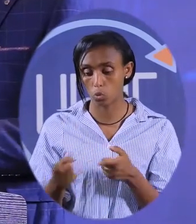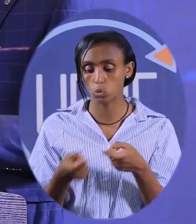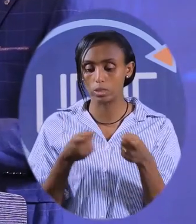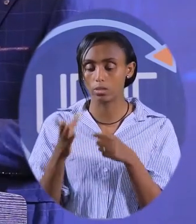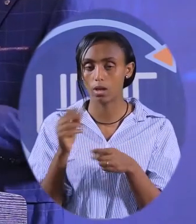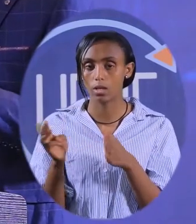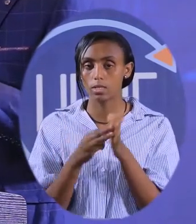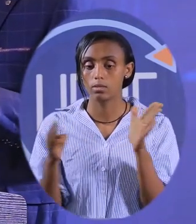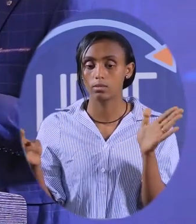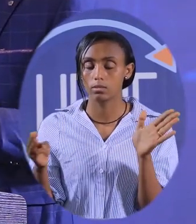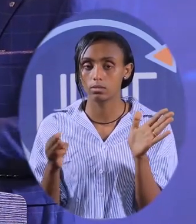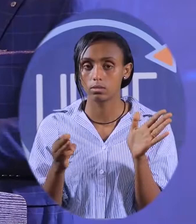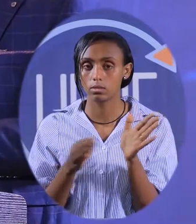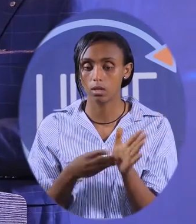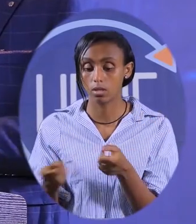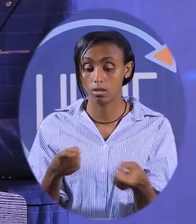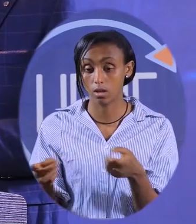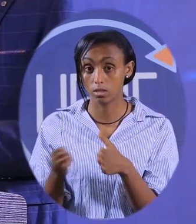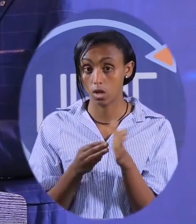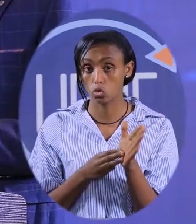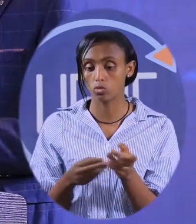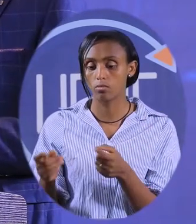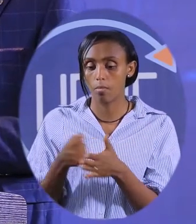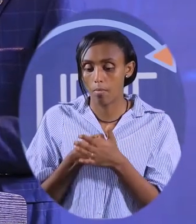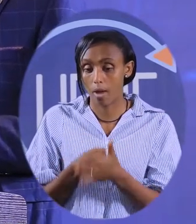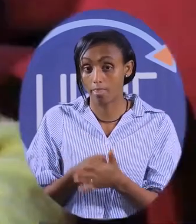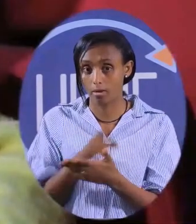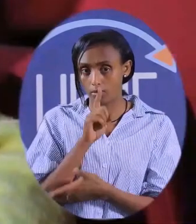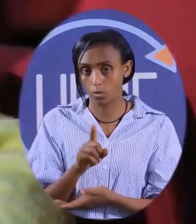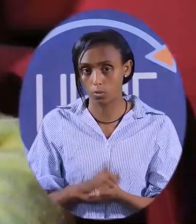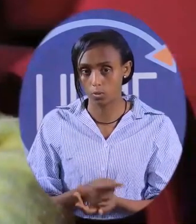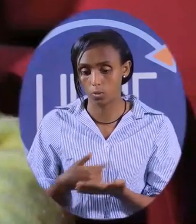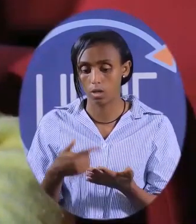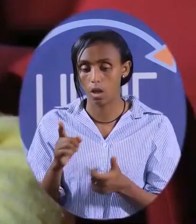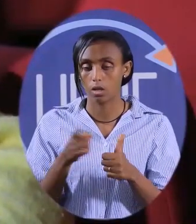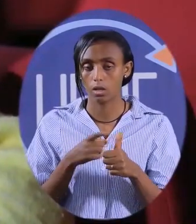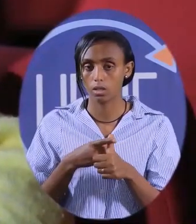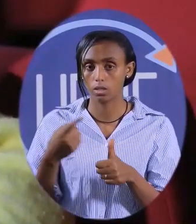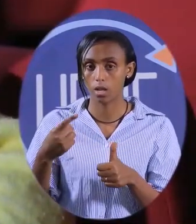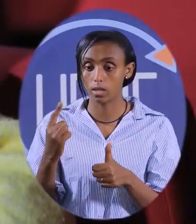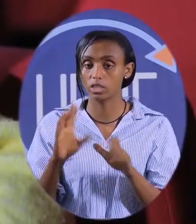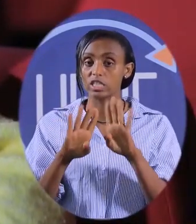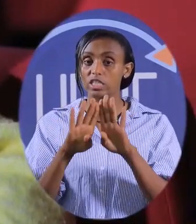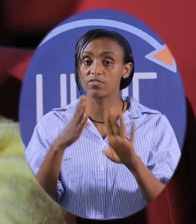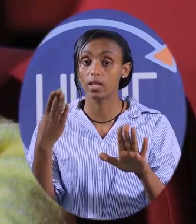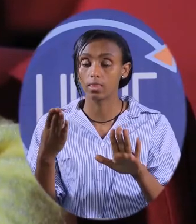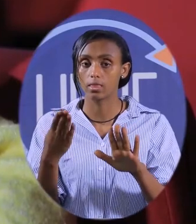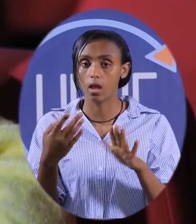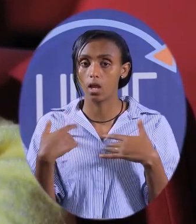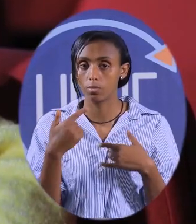የስርዓት የቁጥጥርና አስተዳደር ስርዓቱን ማጠናከር ነው። እንግዲህ አንደኛውኛ ክፍተት አለ ብለን